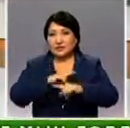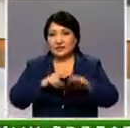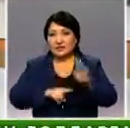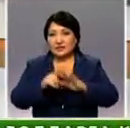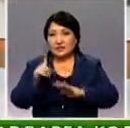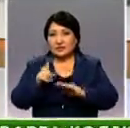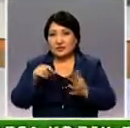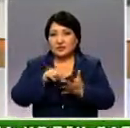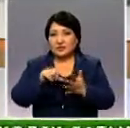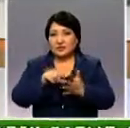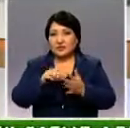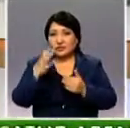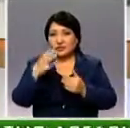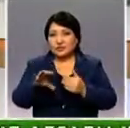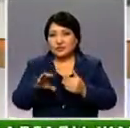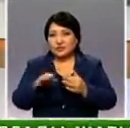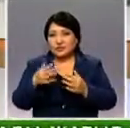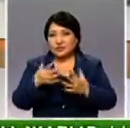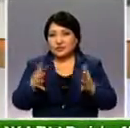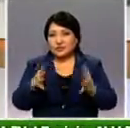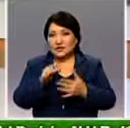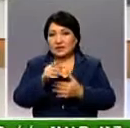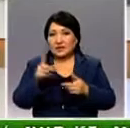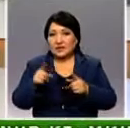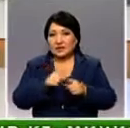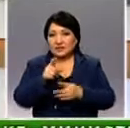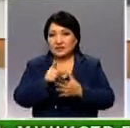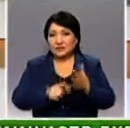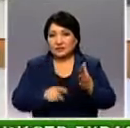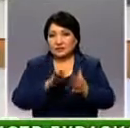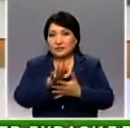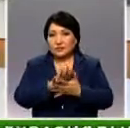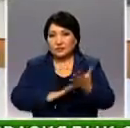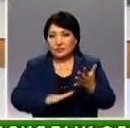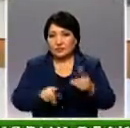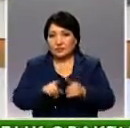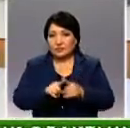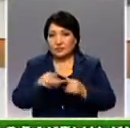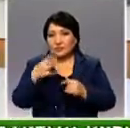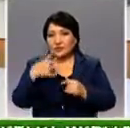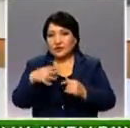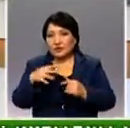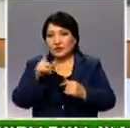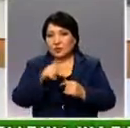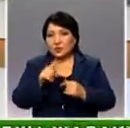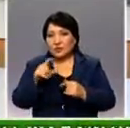100 әншіден өтініш түскен. Ал бүгінгі сайыста 40 орындаушы өнер көрсетті.